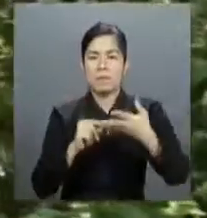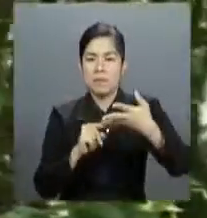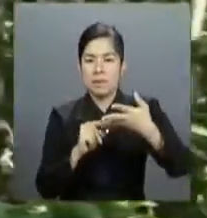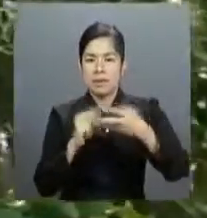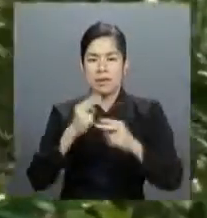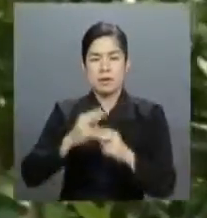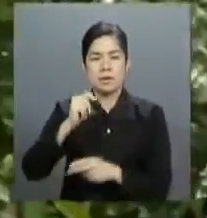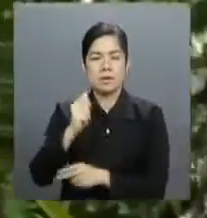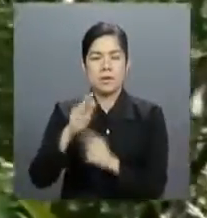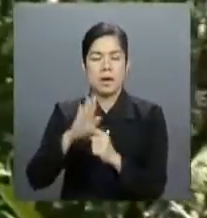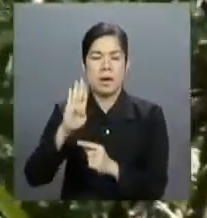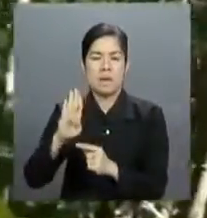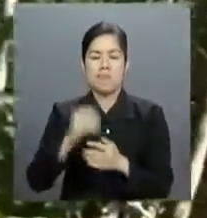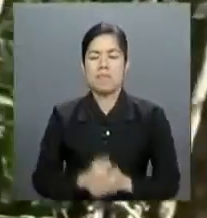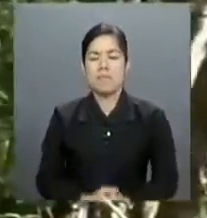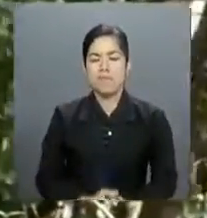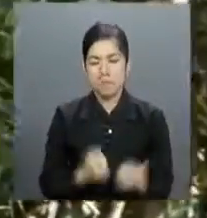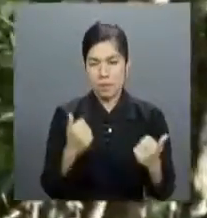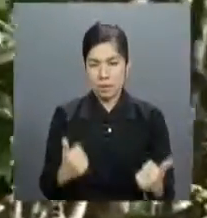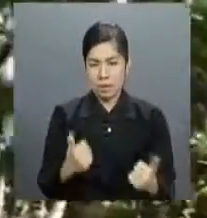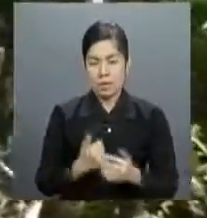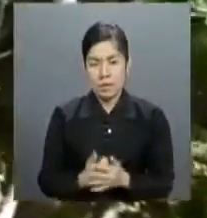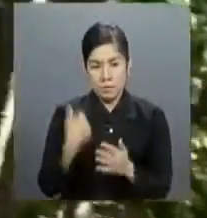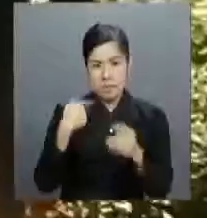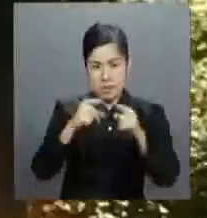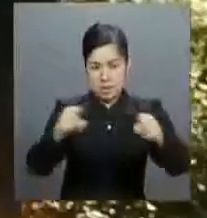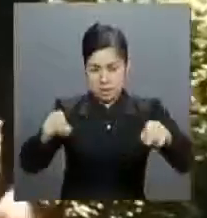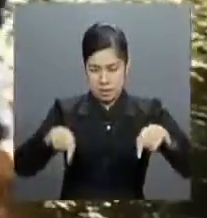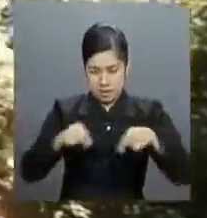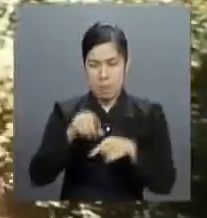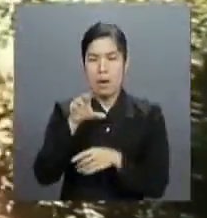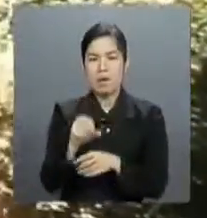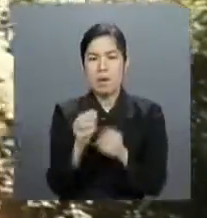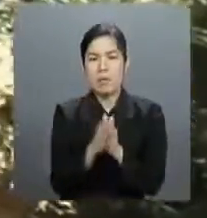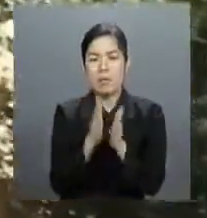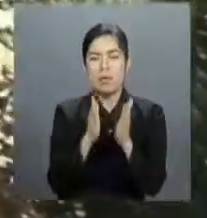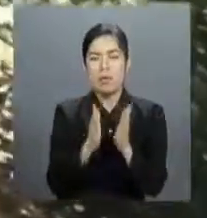อับดุลฮาเลงโนะทำให้ขณะนี้นะคะได้ออกหมายจับแล้วรวม8คนค่ะ